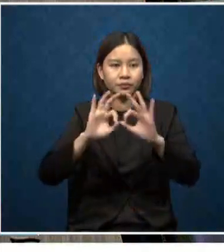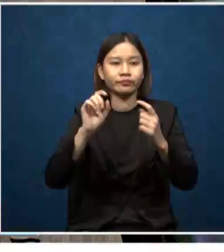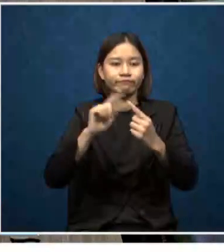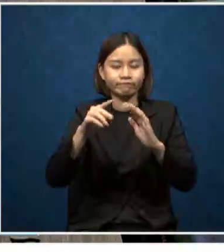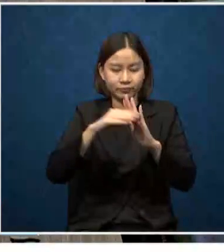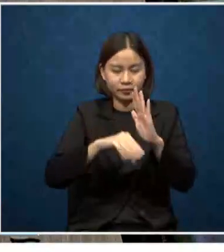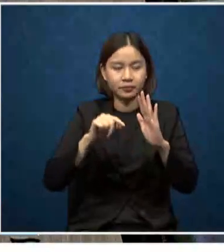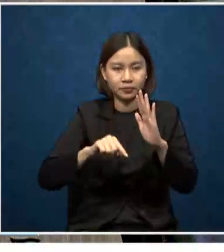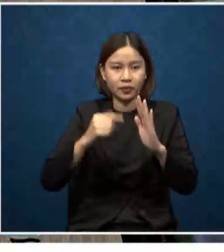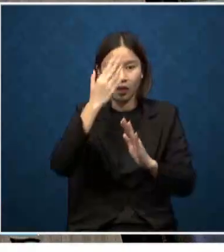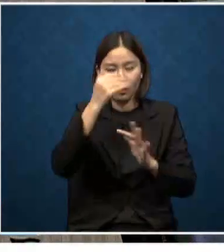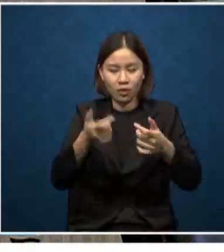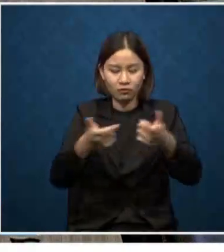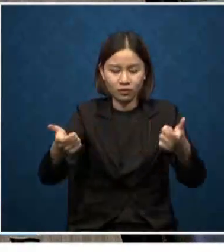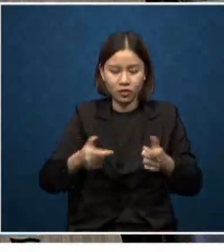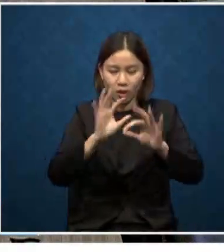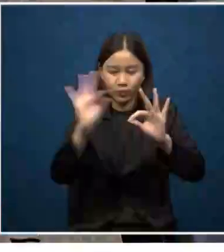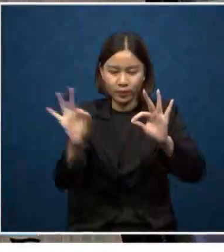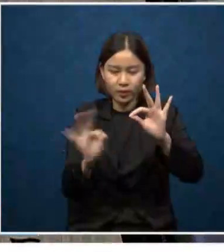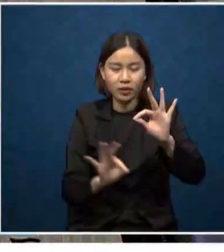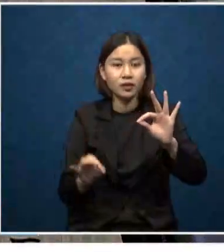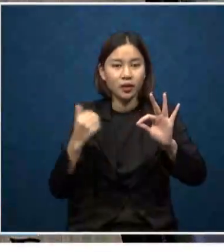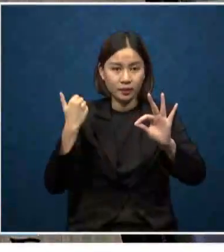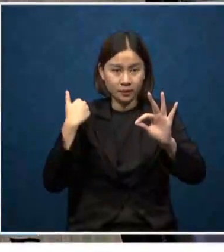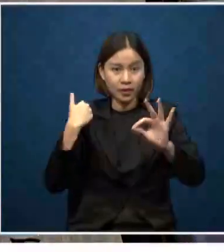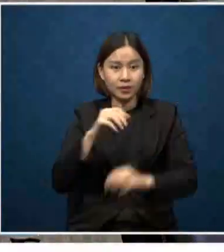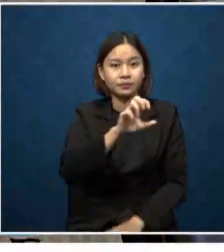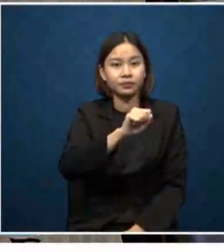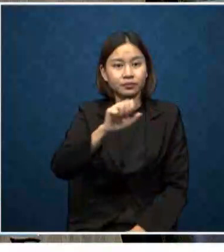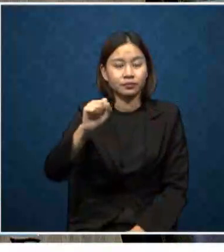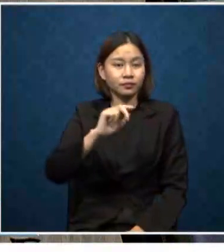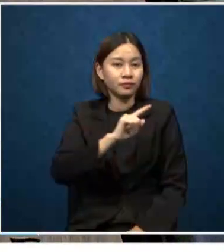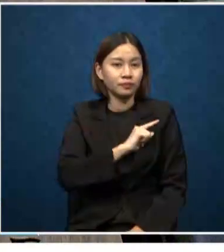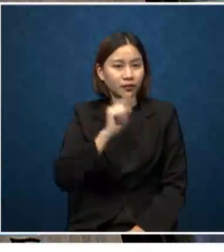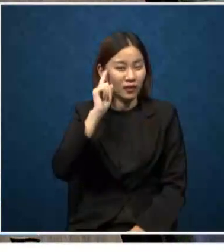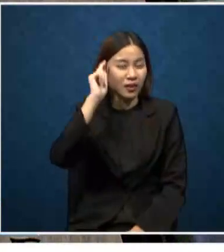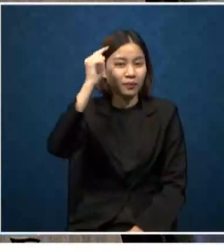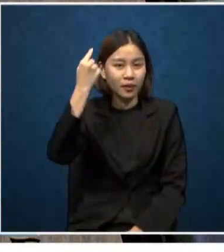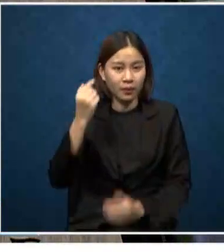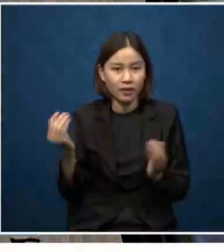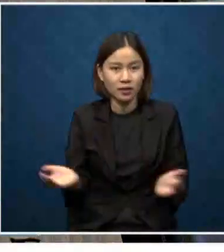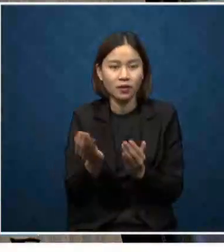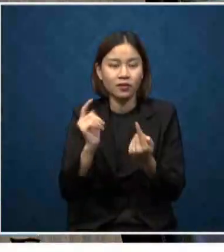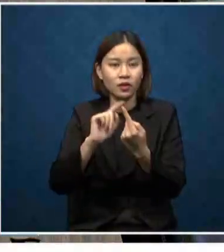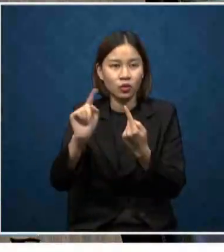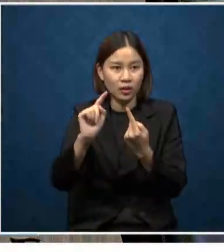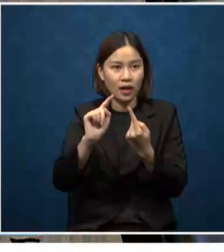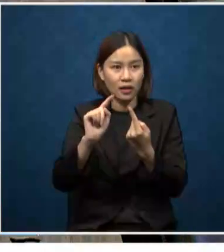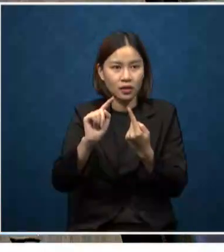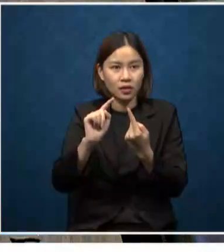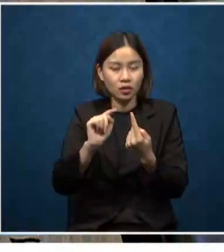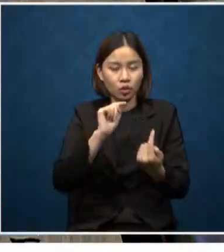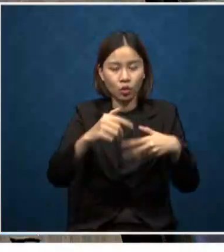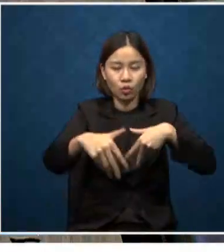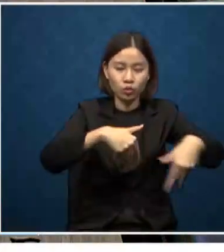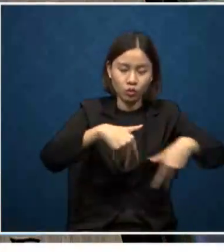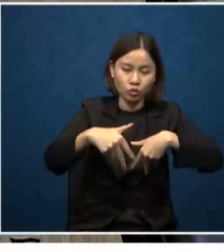นี้เพราะท่านก็เขียนไว้ในเอกสารของท่านเองว่าสสสทำหน้าที่จุดประกายกระตุ้นศาและเสริมพลังบุคคลชุมชน